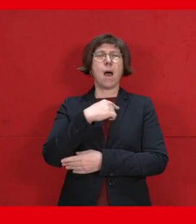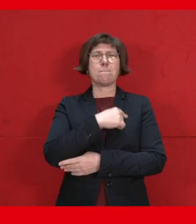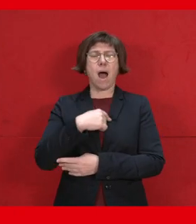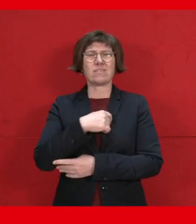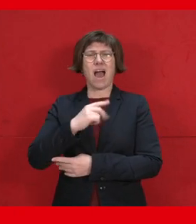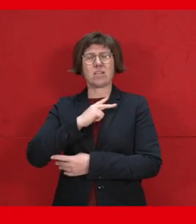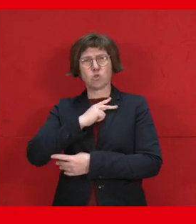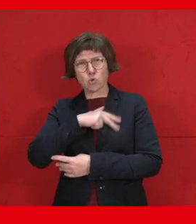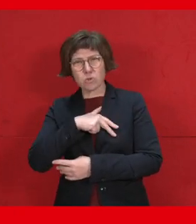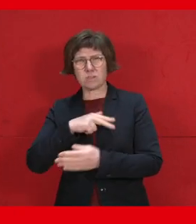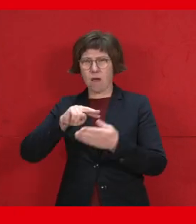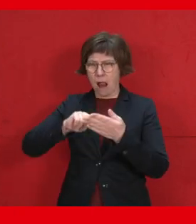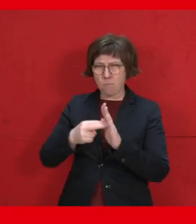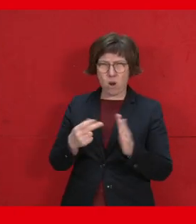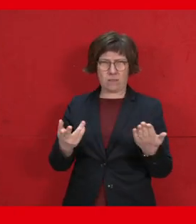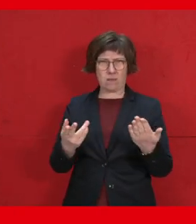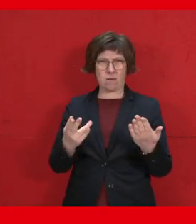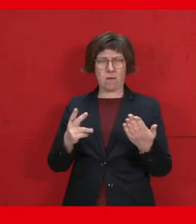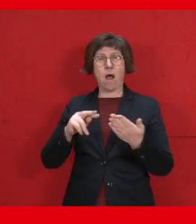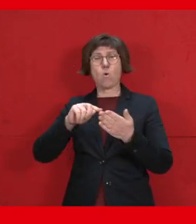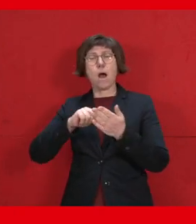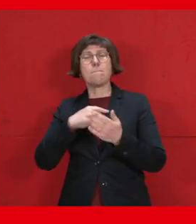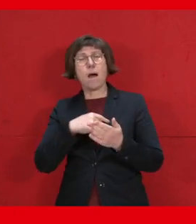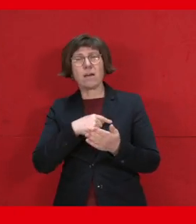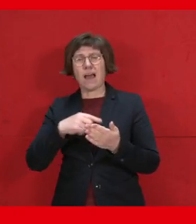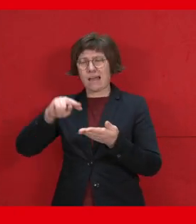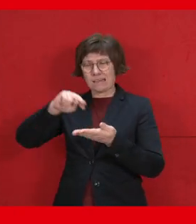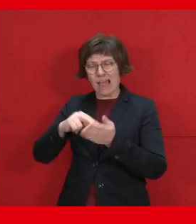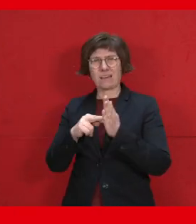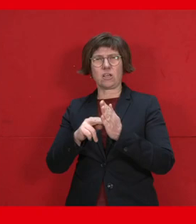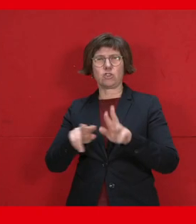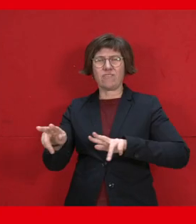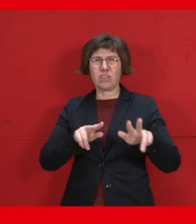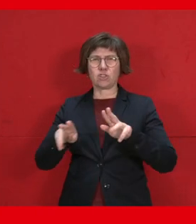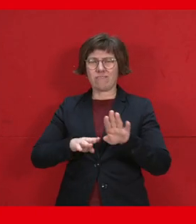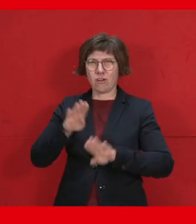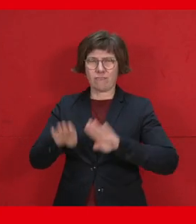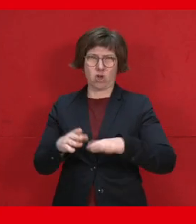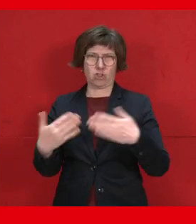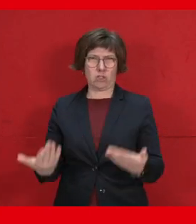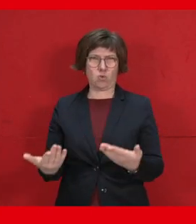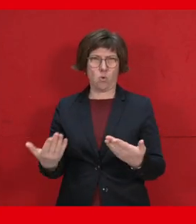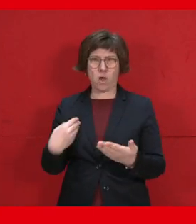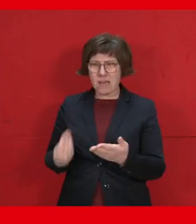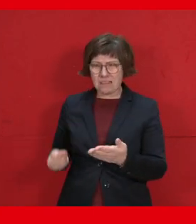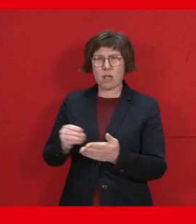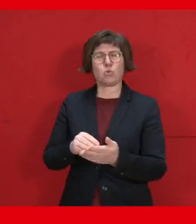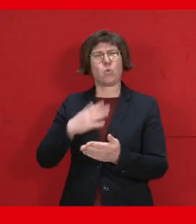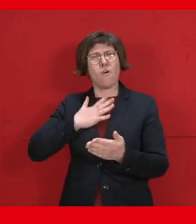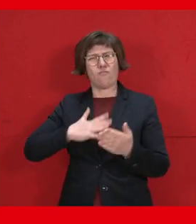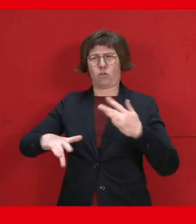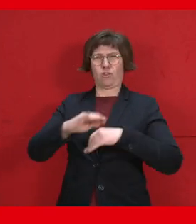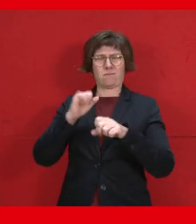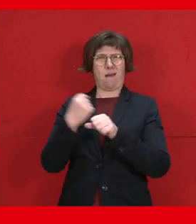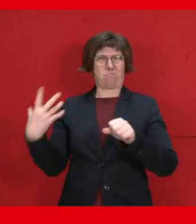eine soziale Politik steht, aber auch als Partei, die für technischen, wirtschaftlichen Fortschritt steht, dafür, dass wir zusätzlichen Wohlstand gewinnen